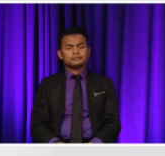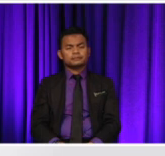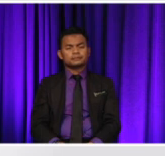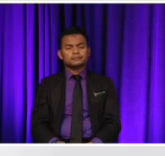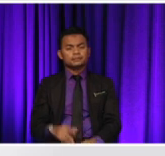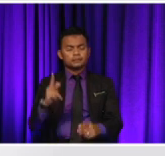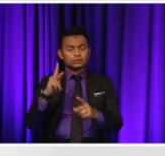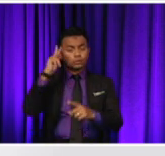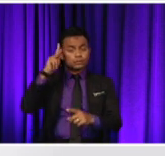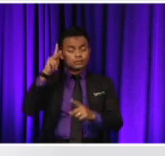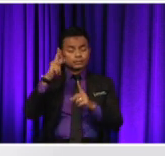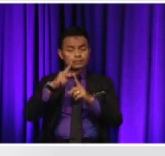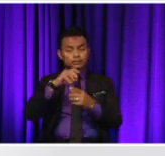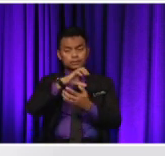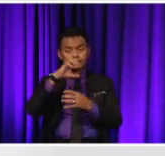gila